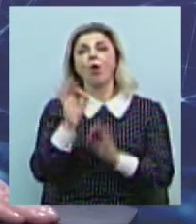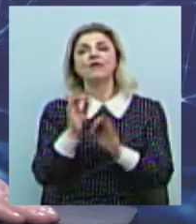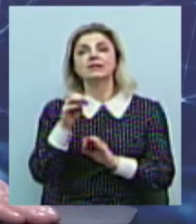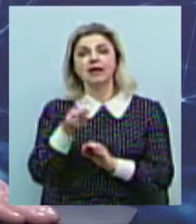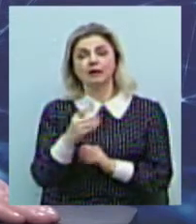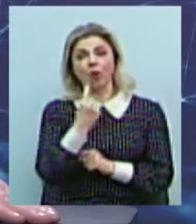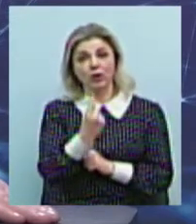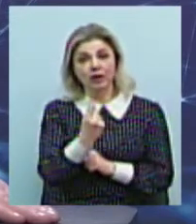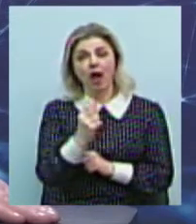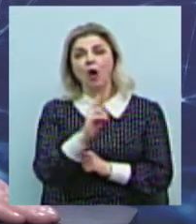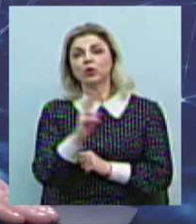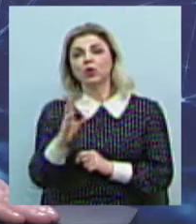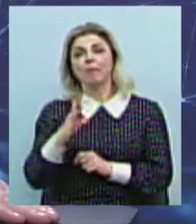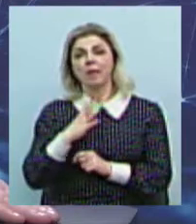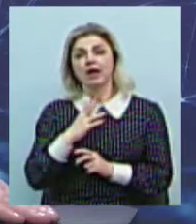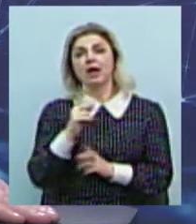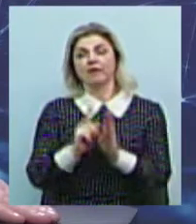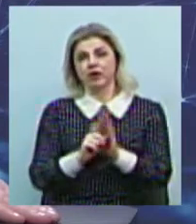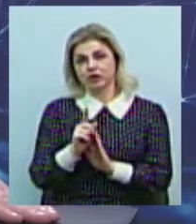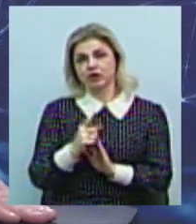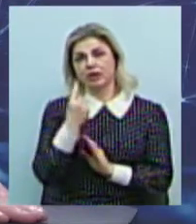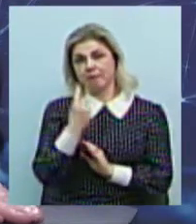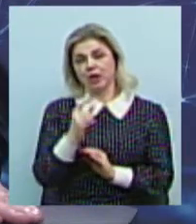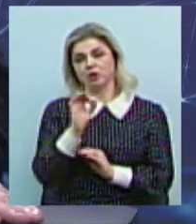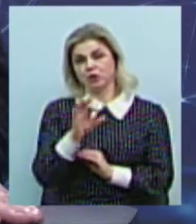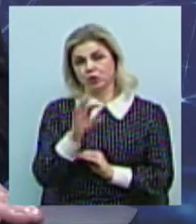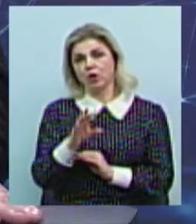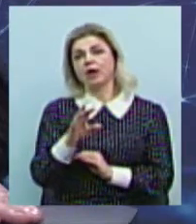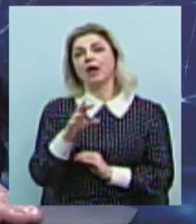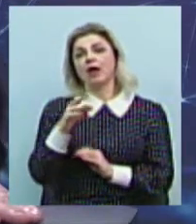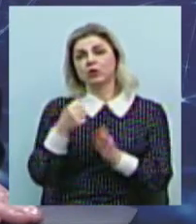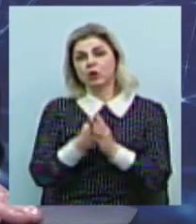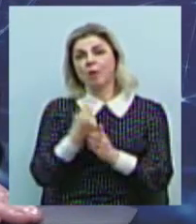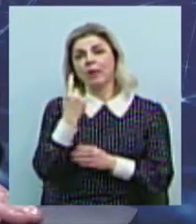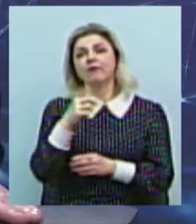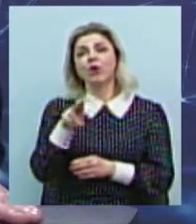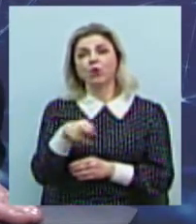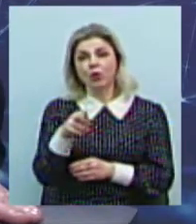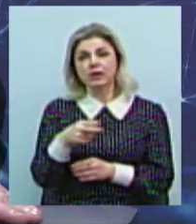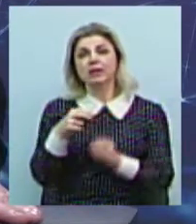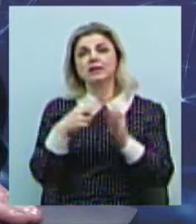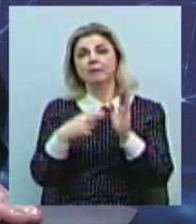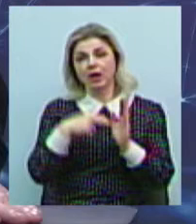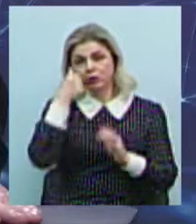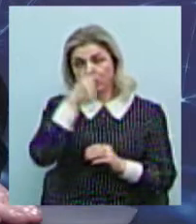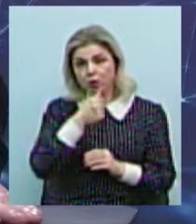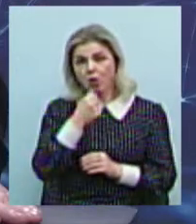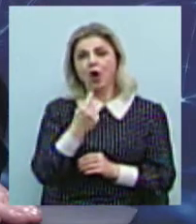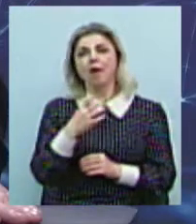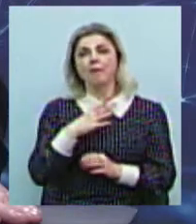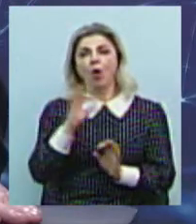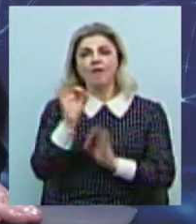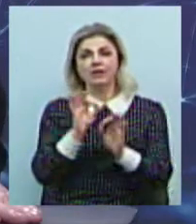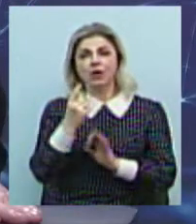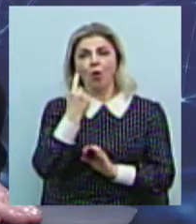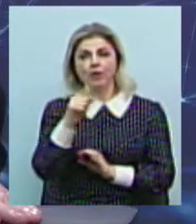хто призначав пенсії, починаючи з 1 жовтня по 31 грудня 2017 року, їм ще продовжували з 1,35. Тобто на